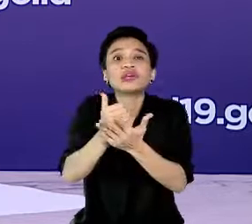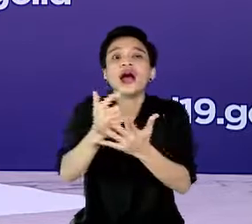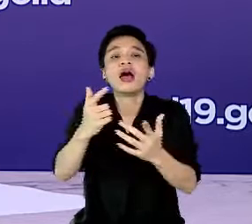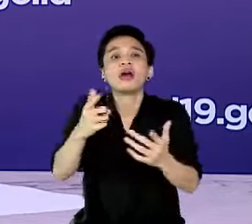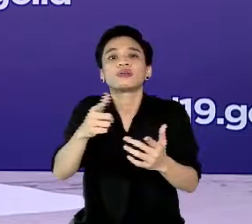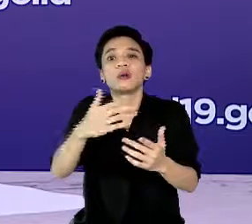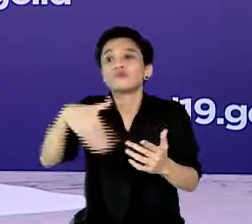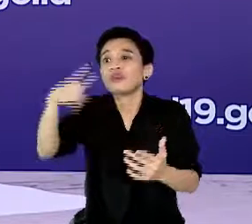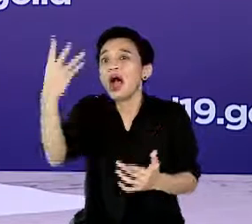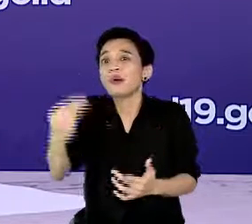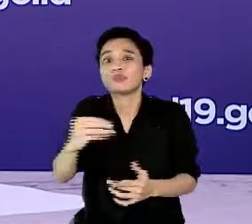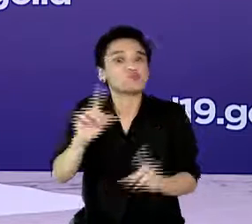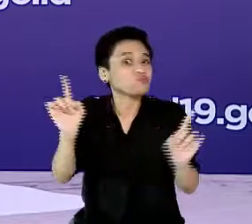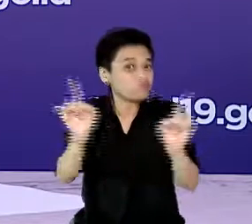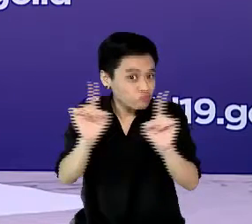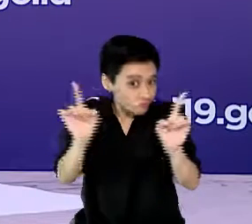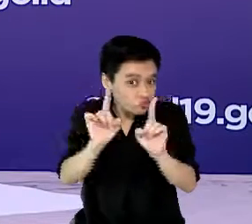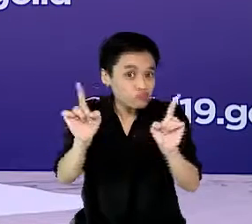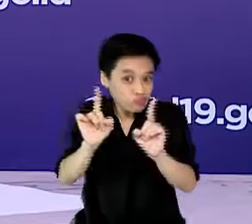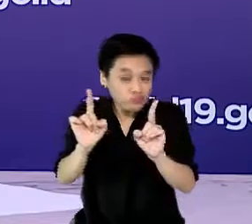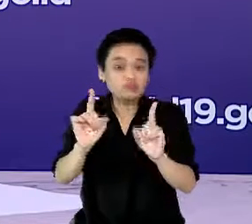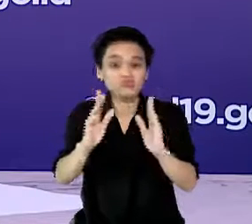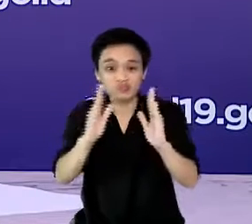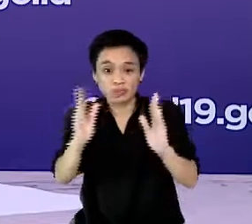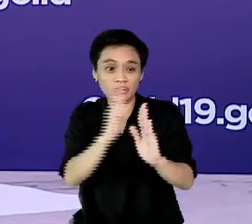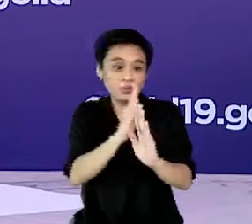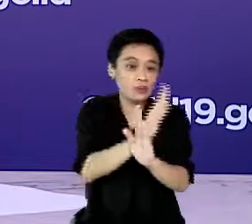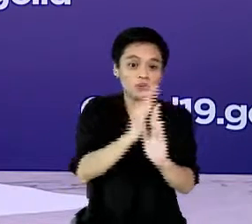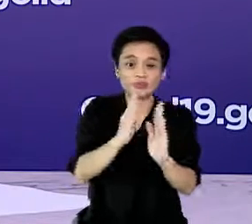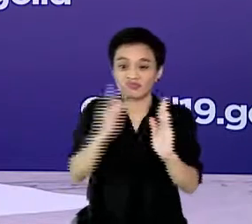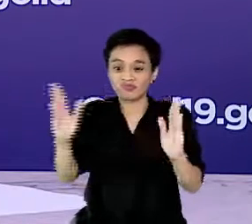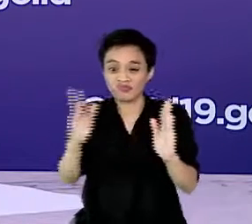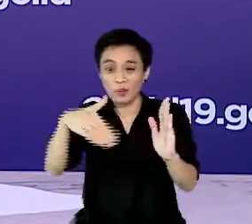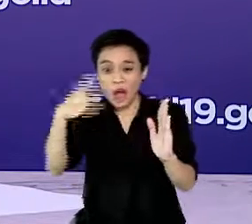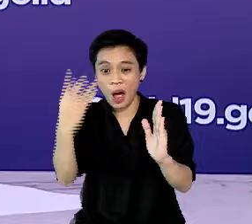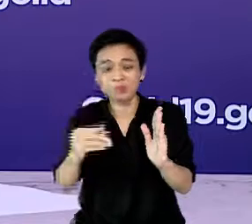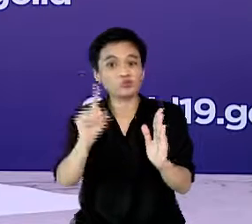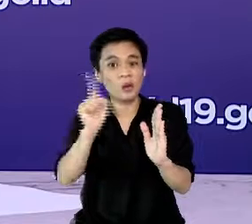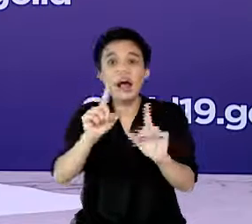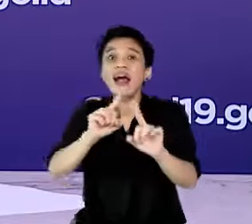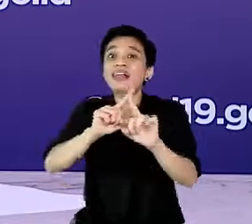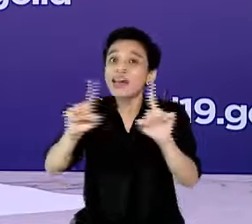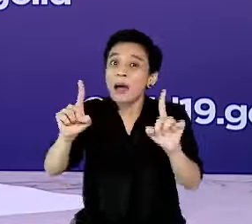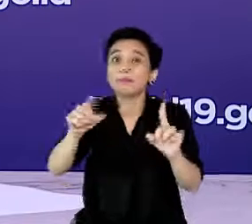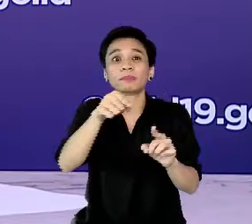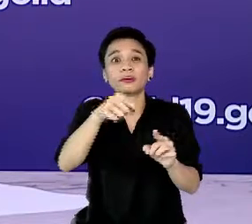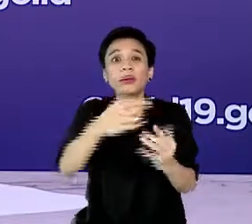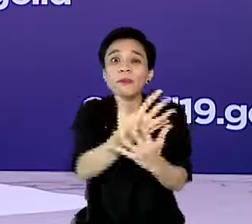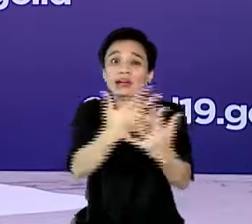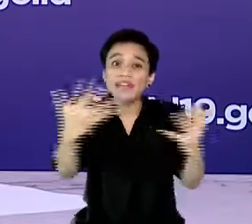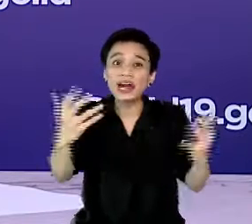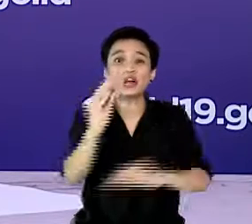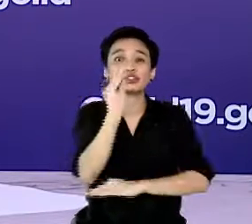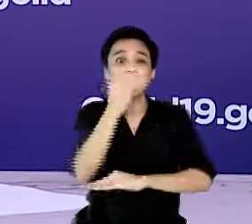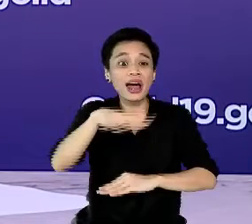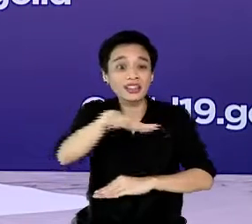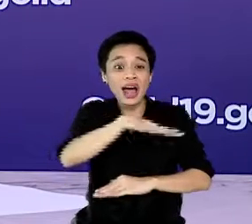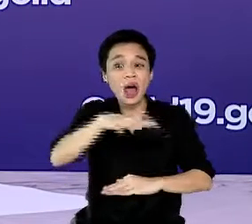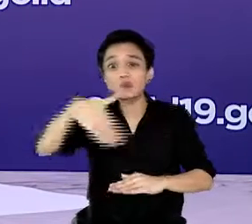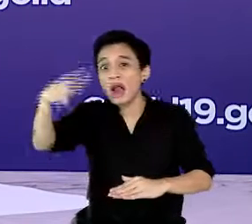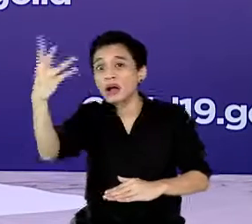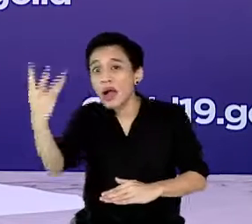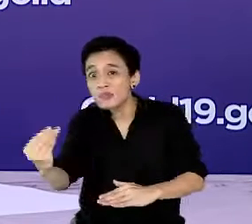periode peniadaan mudik sebelum dan setelah Idul Fitri namun mobilitas penduduk keluar Jabodetabek sebelum Idul Fitri